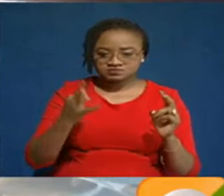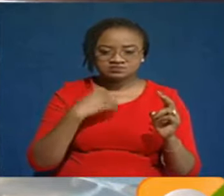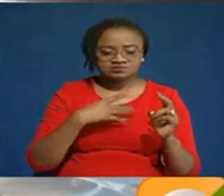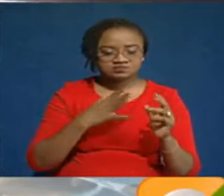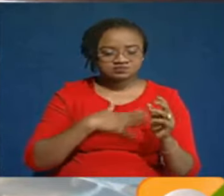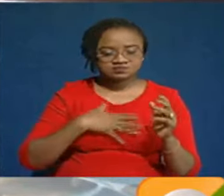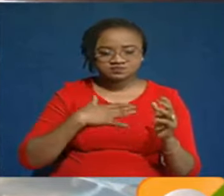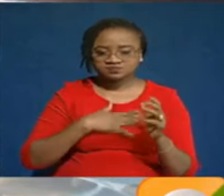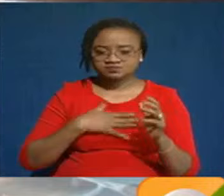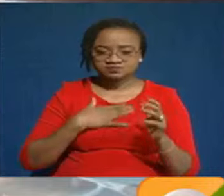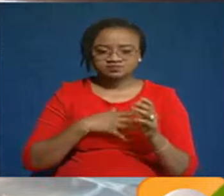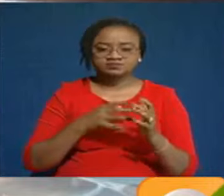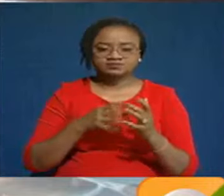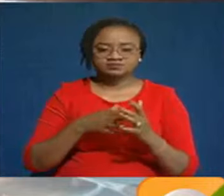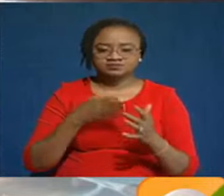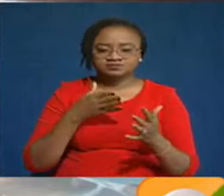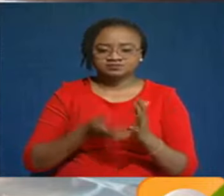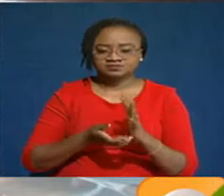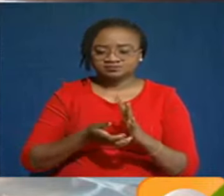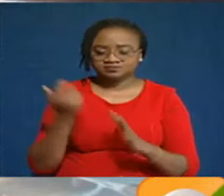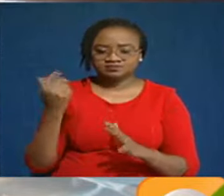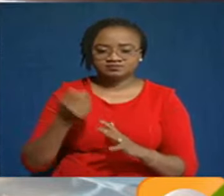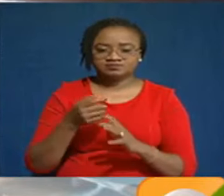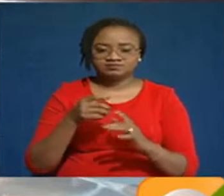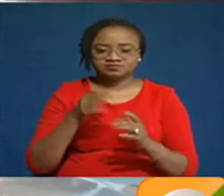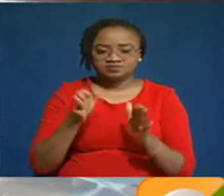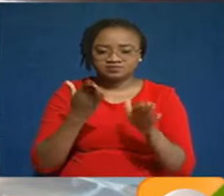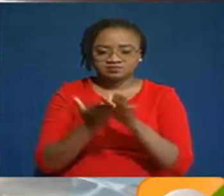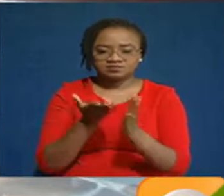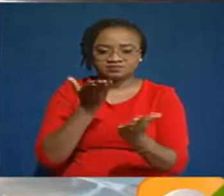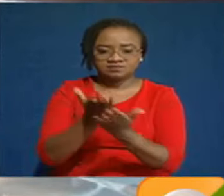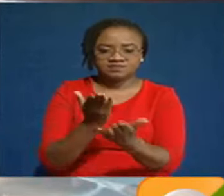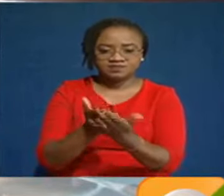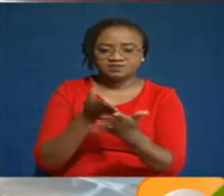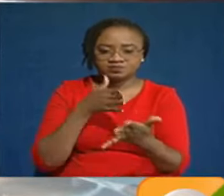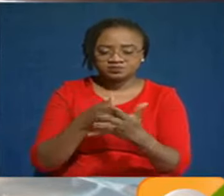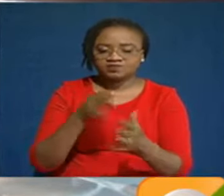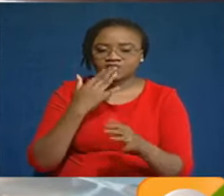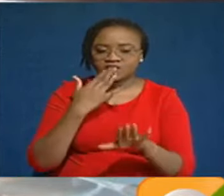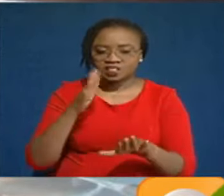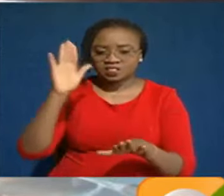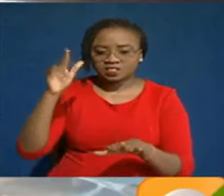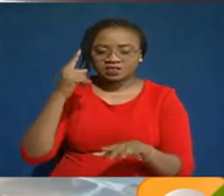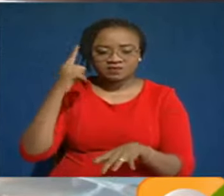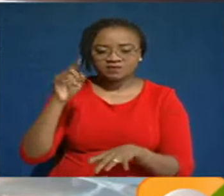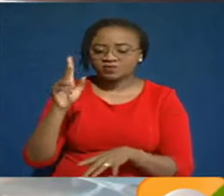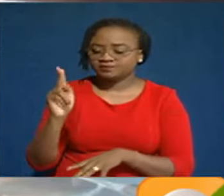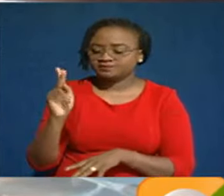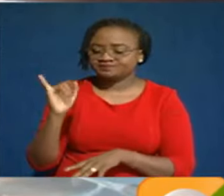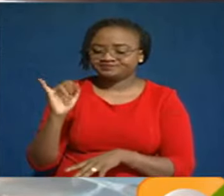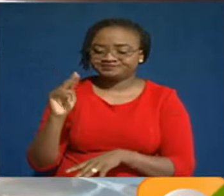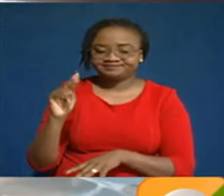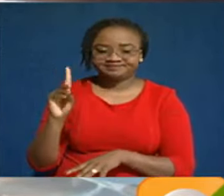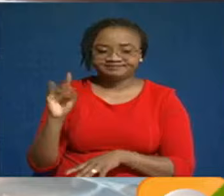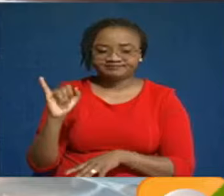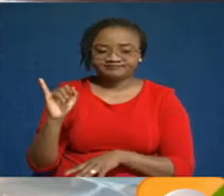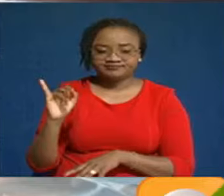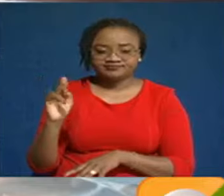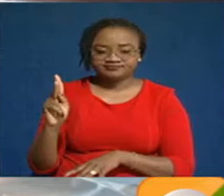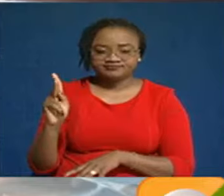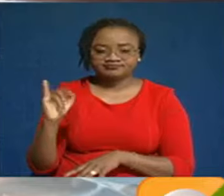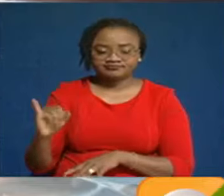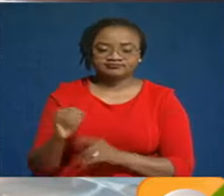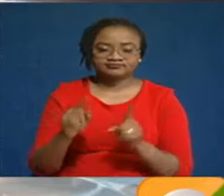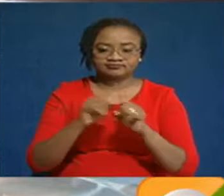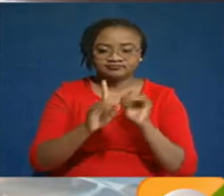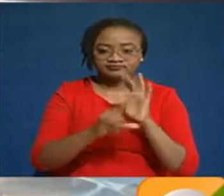na majaji Chacha Mwita na Richard Mwongo ya kuzuia Kithure Kindiki kuapishwa kuwa naibu rais. Mawakili wa naibu rais